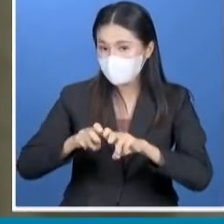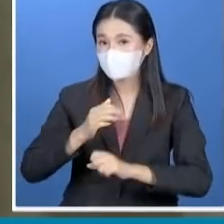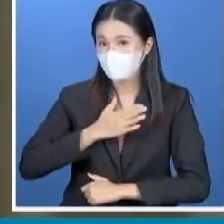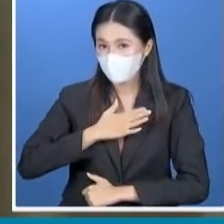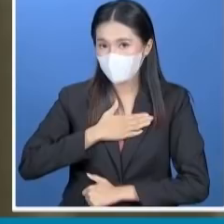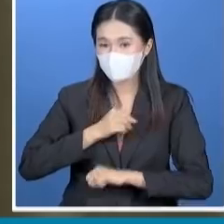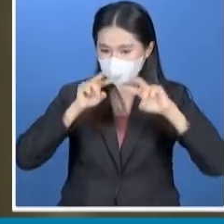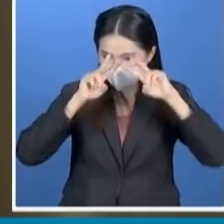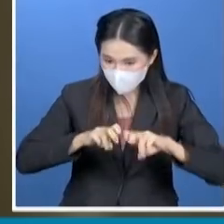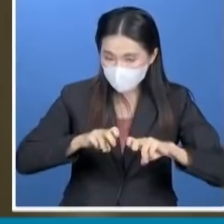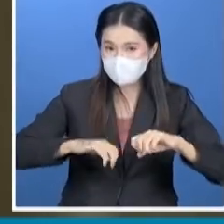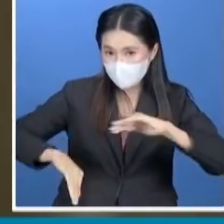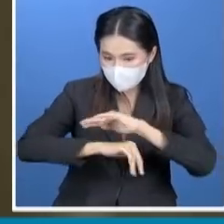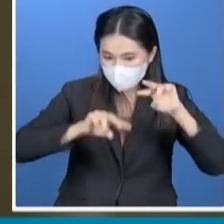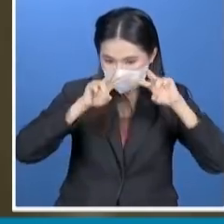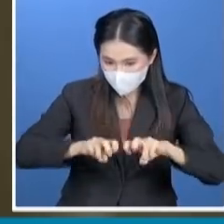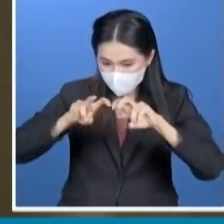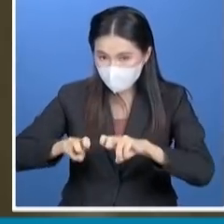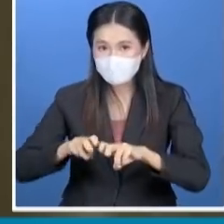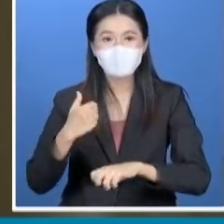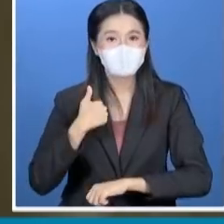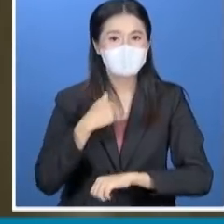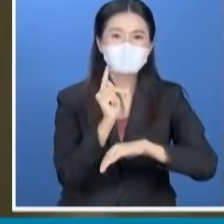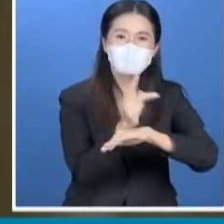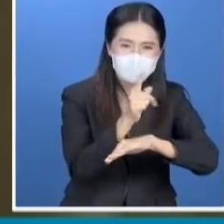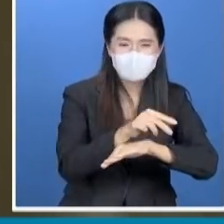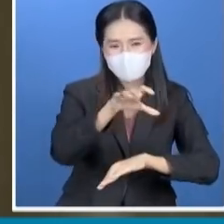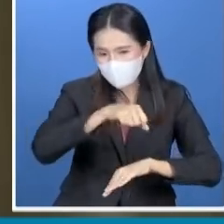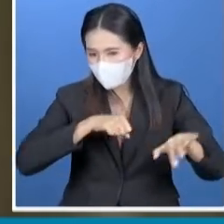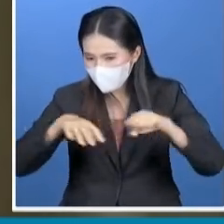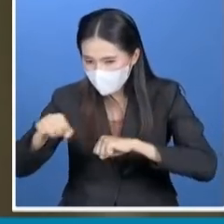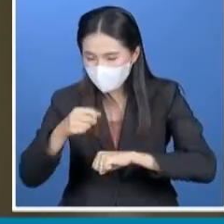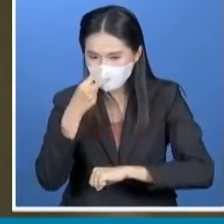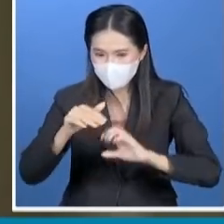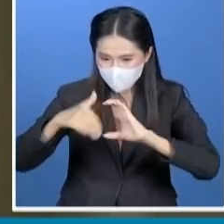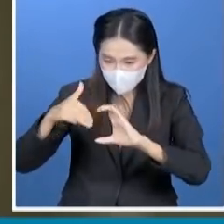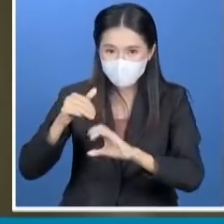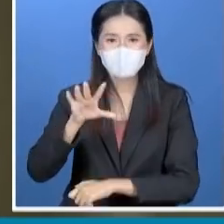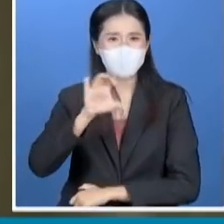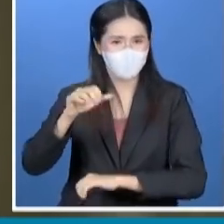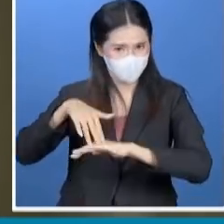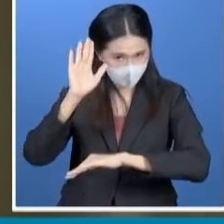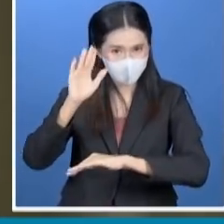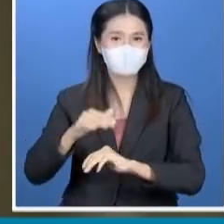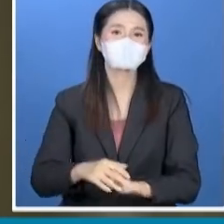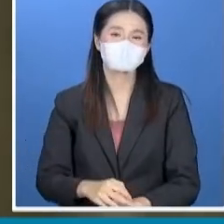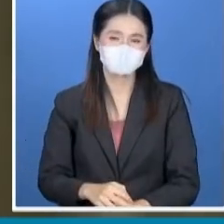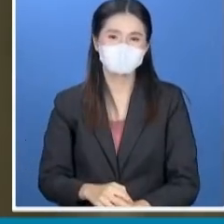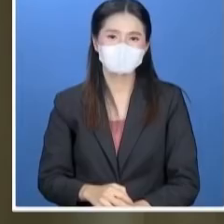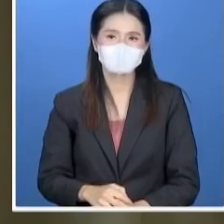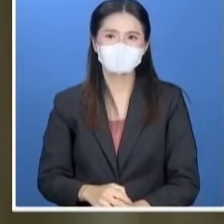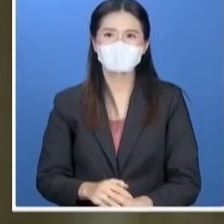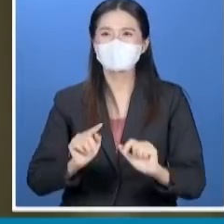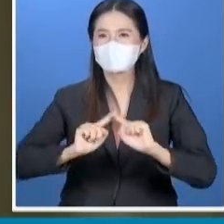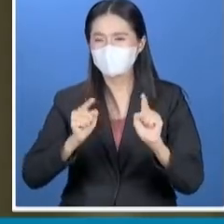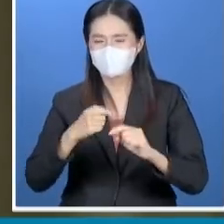นี่ยก็มีการตรวจสอบข้อมูลที่ได้รับจากทางโซเชียลต่างๆเนี่ยมีมากกว่า500เรื่องนะครับ